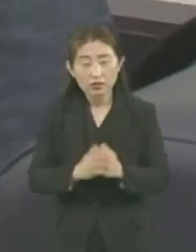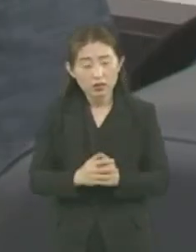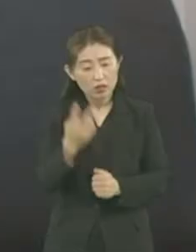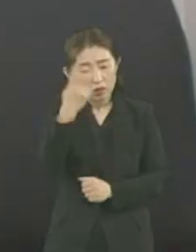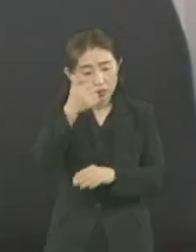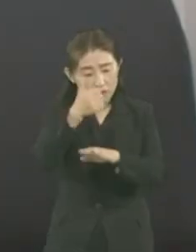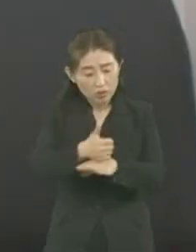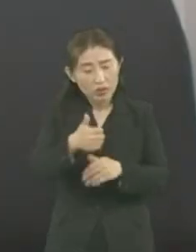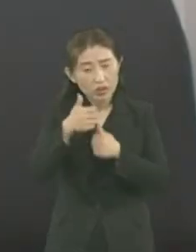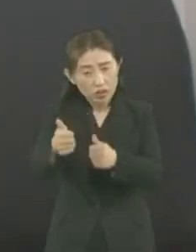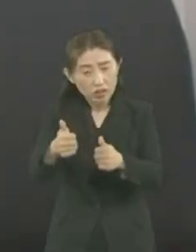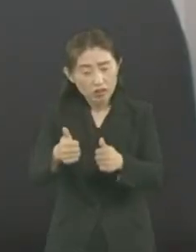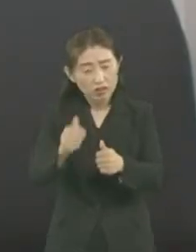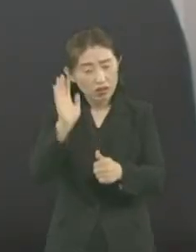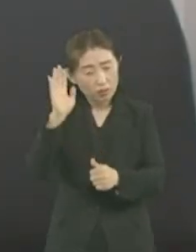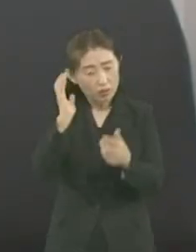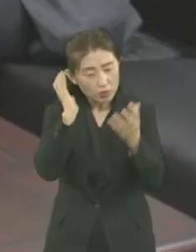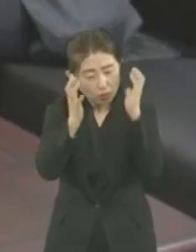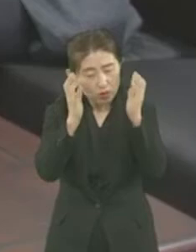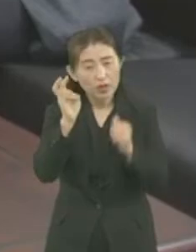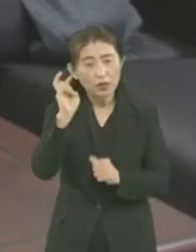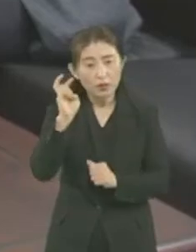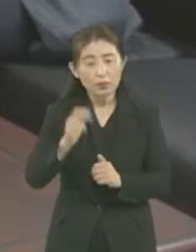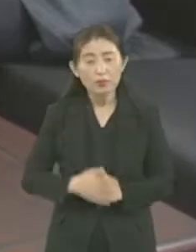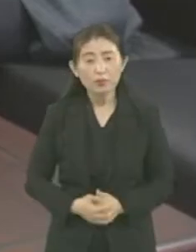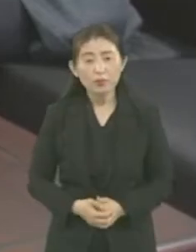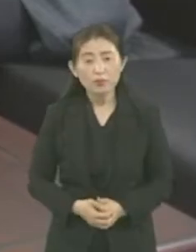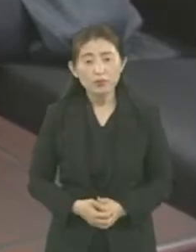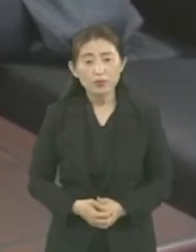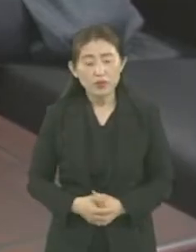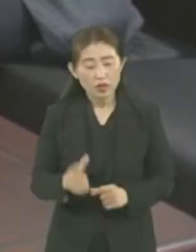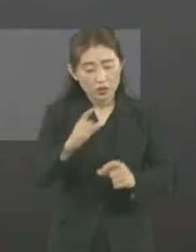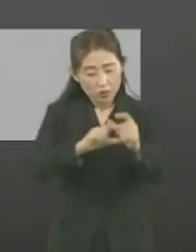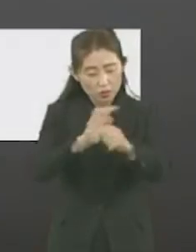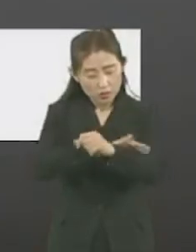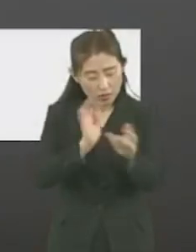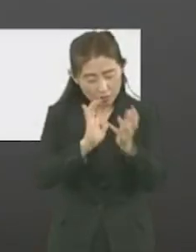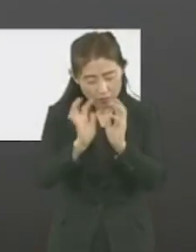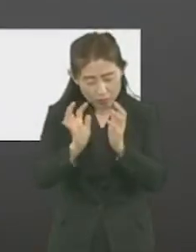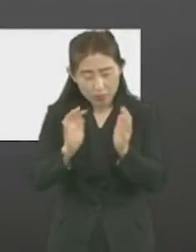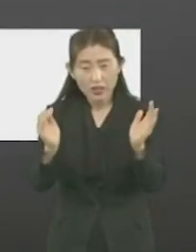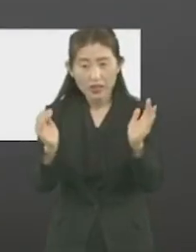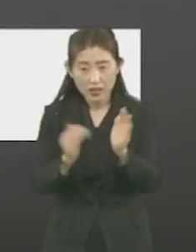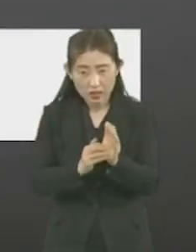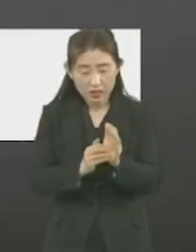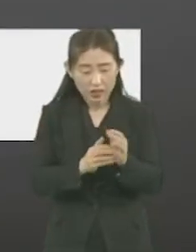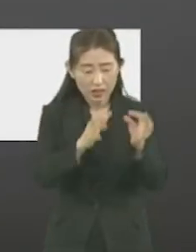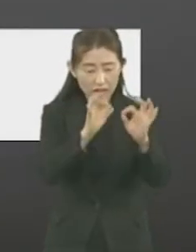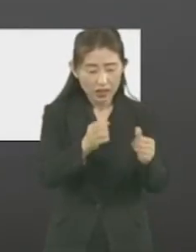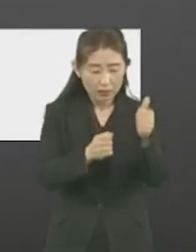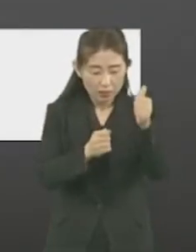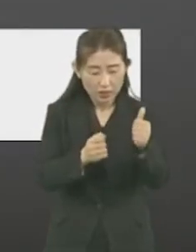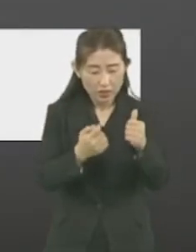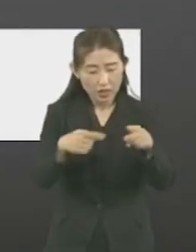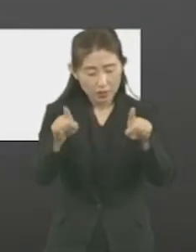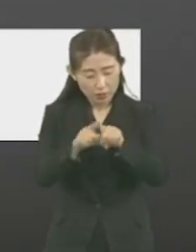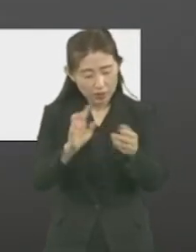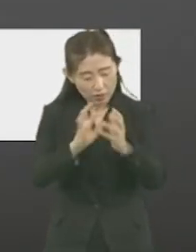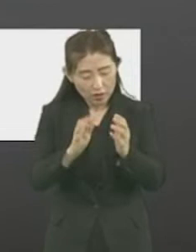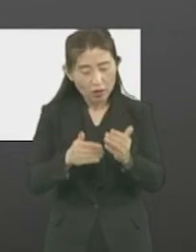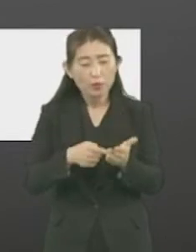검토 결과에 따라 큰 혼선이 예상됩니다. 좀 더 심층 있게 논의를 해서 당선인과 함께 특별 보고회를 가지려고